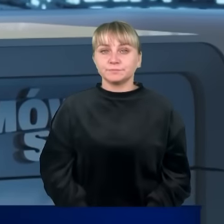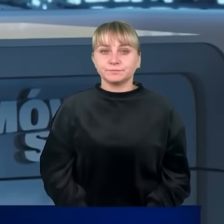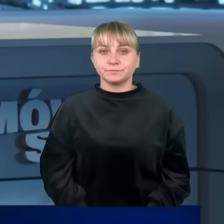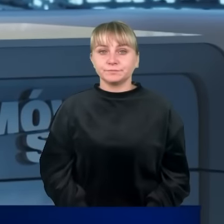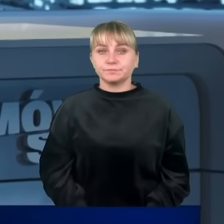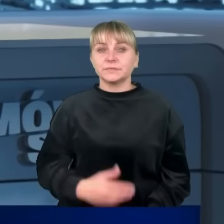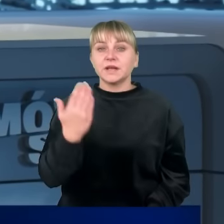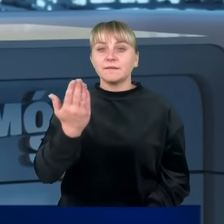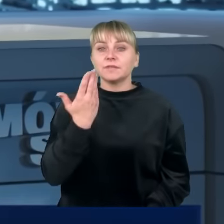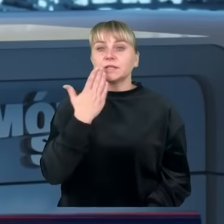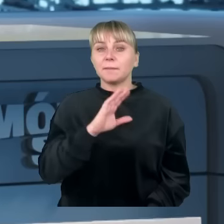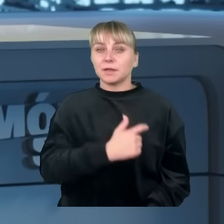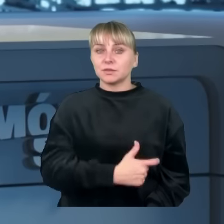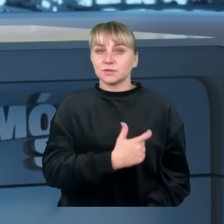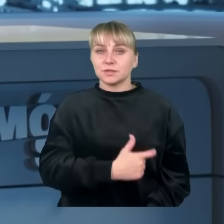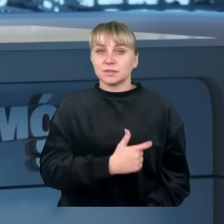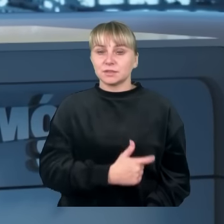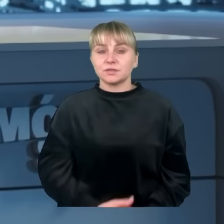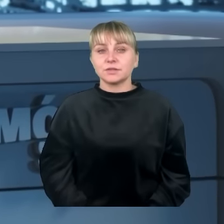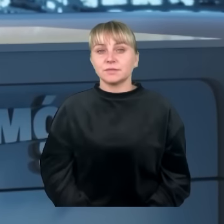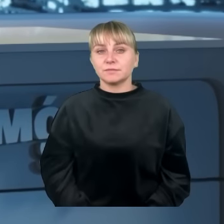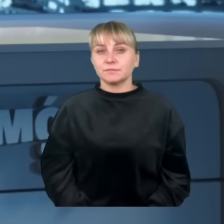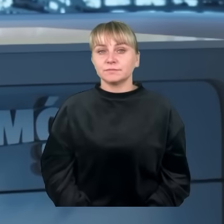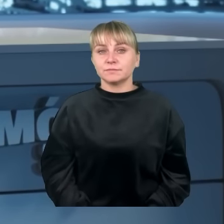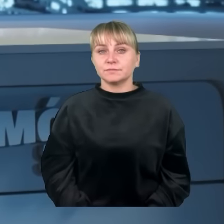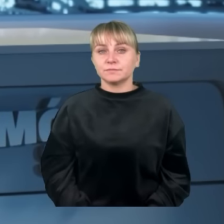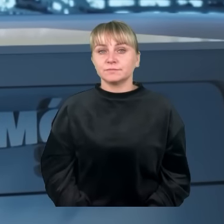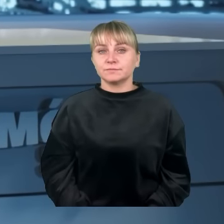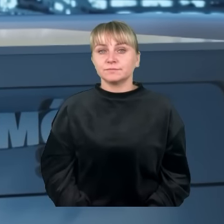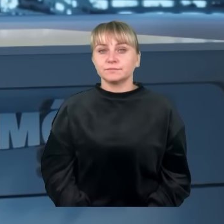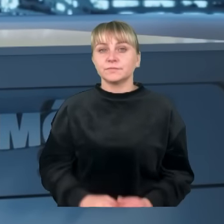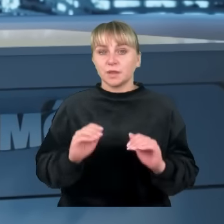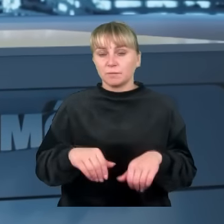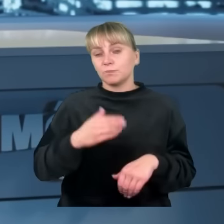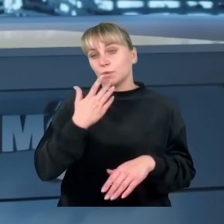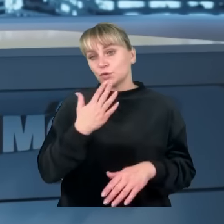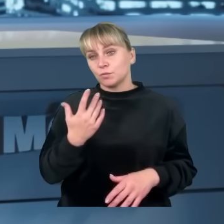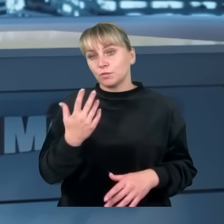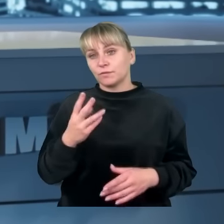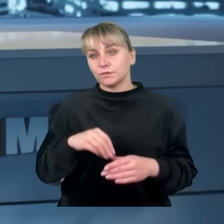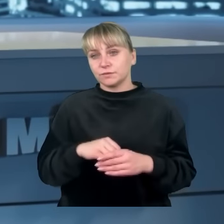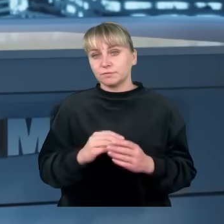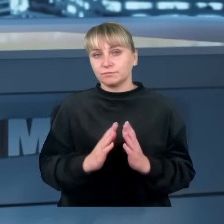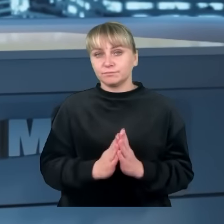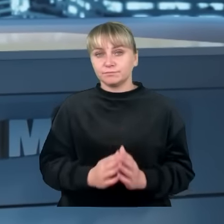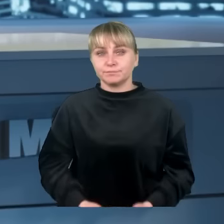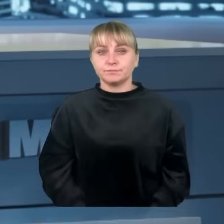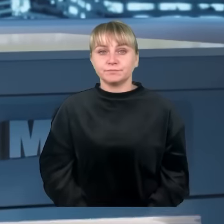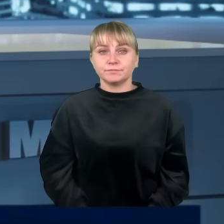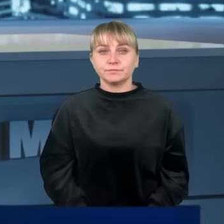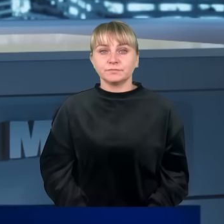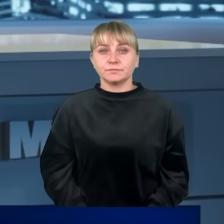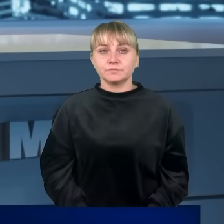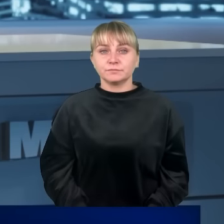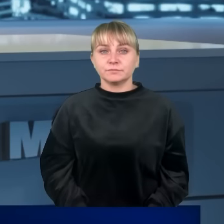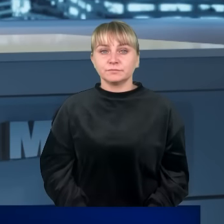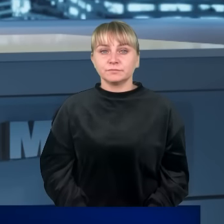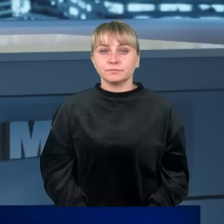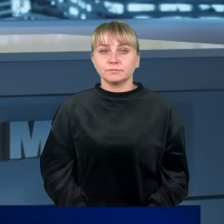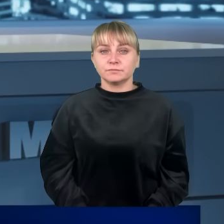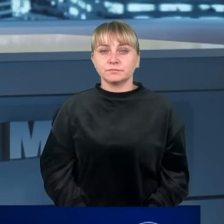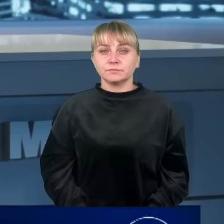witam bardzo serdecznie. Proszę mówić. Troszeczkę mi nie było na antenie, ale... Nie wiem, jak bez pana wytrzymałem. Dziękuję bardzo.